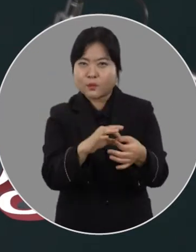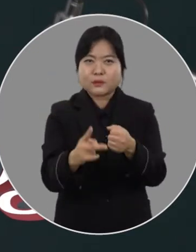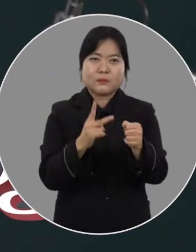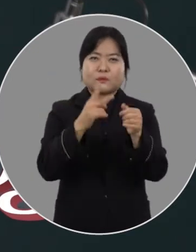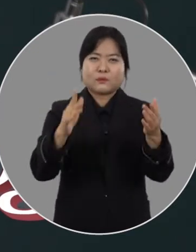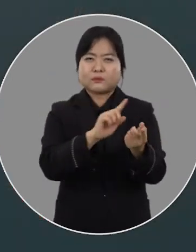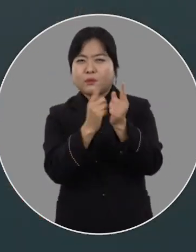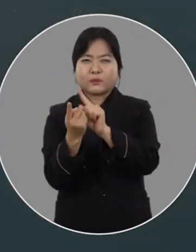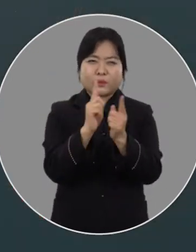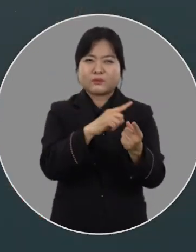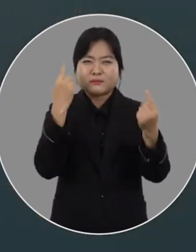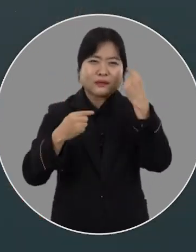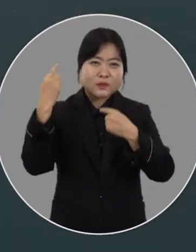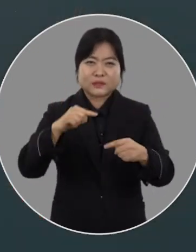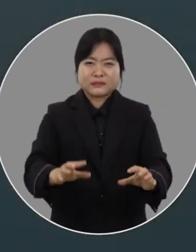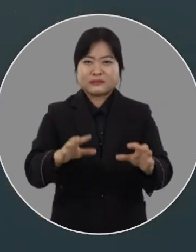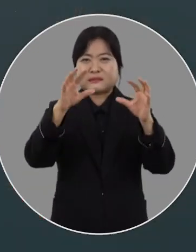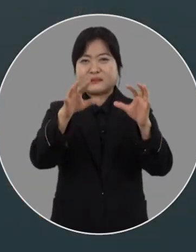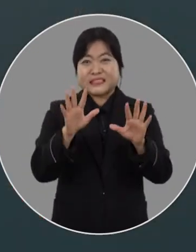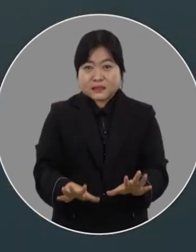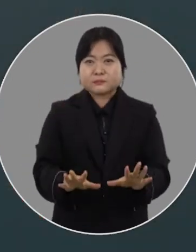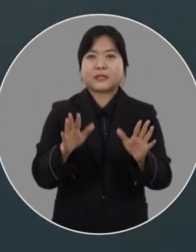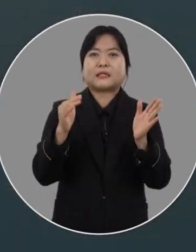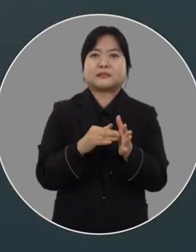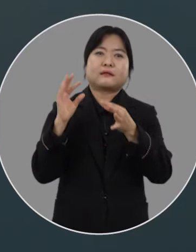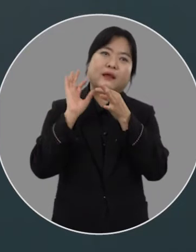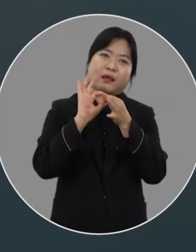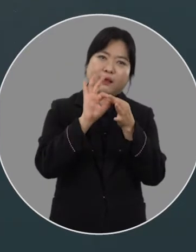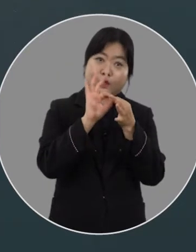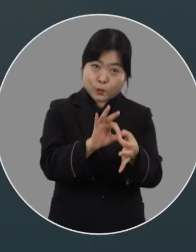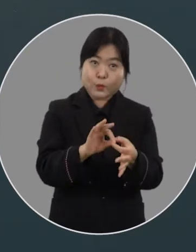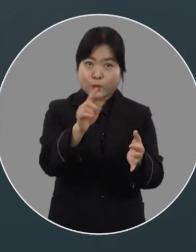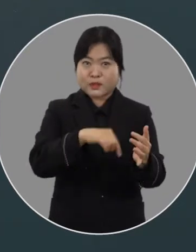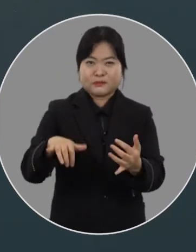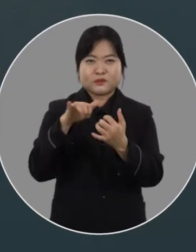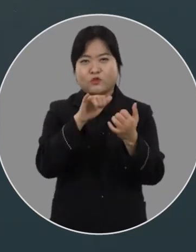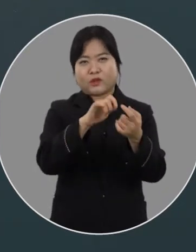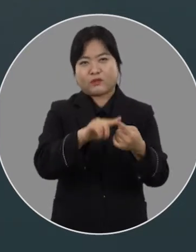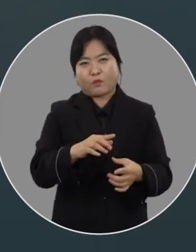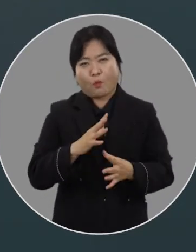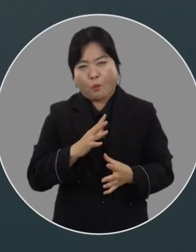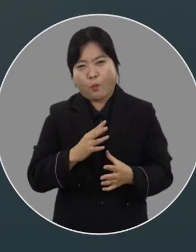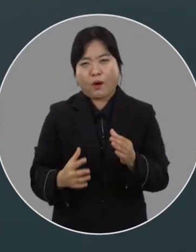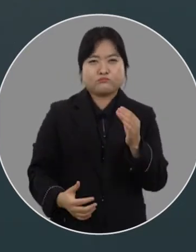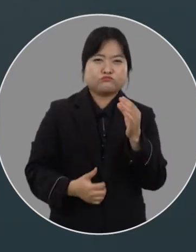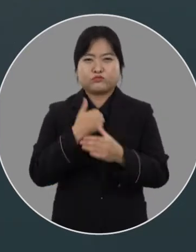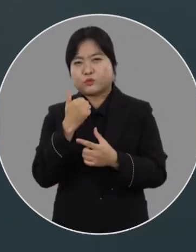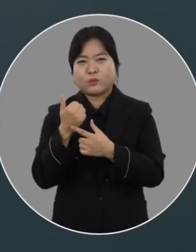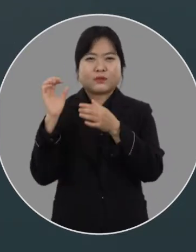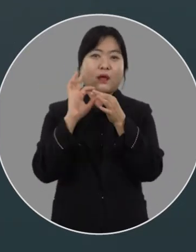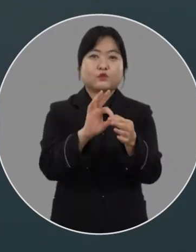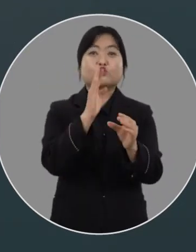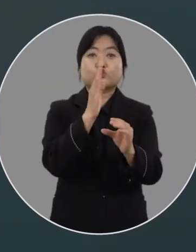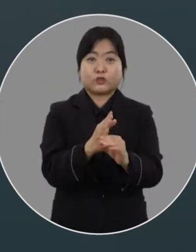준 상처는 현대 세계에 이르기까지 계속해서 이러한 전쟁에 대한 공포와 분노가